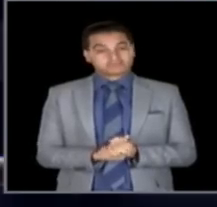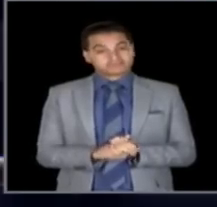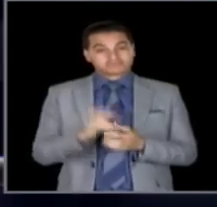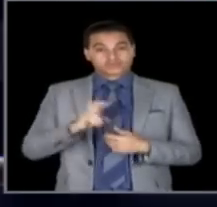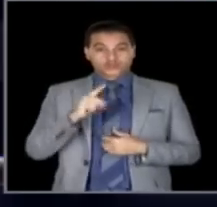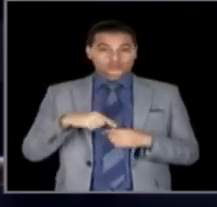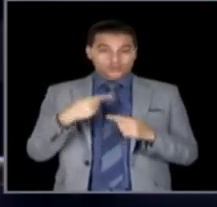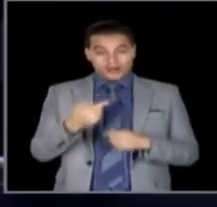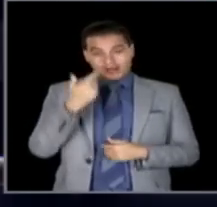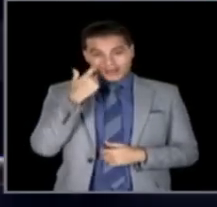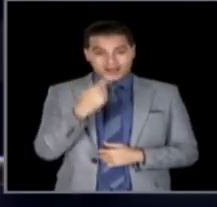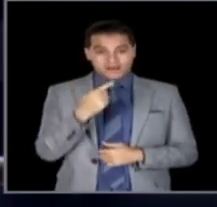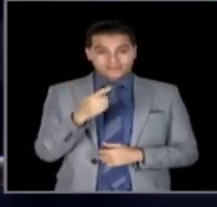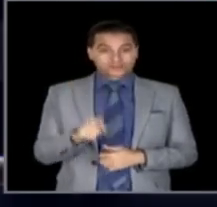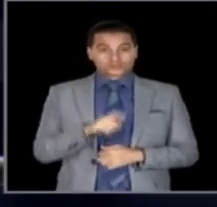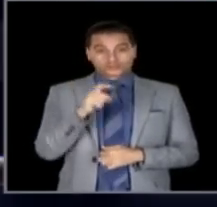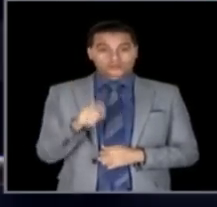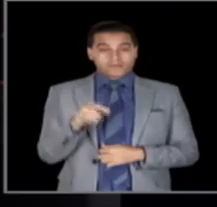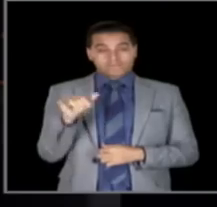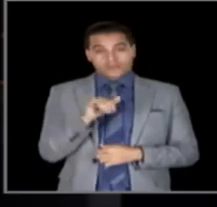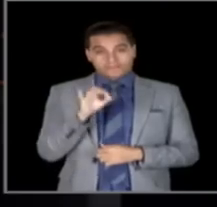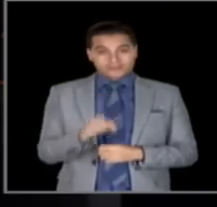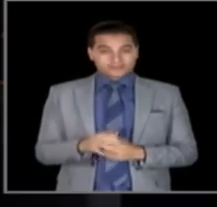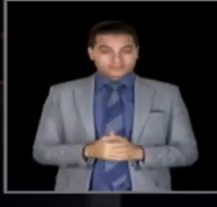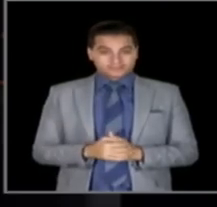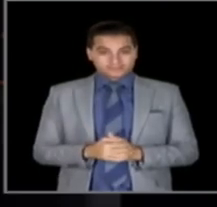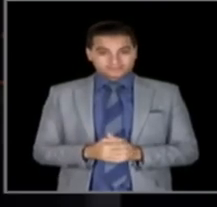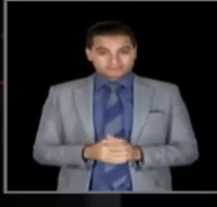السؤال اللي جاي سؤال مهم